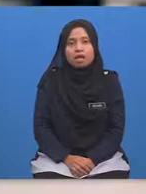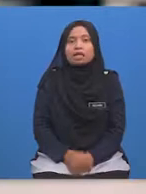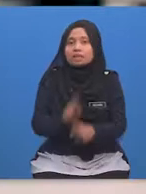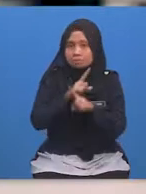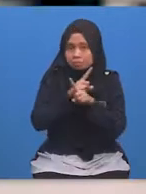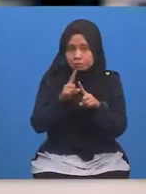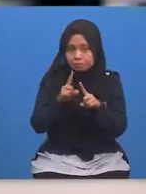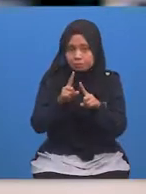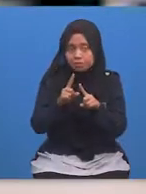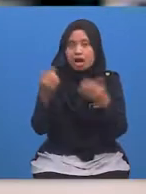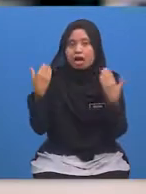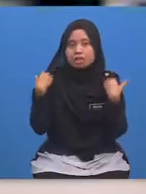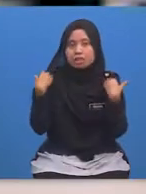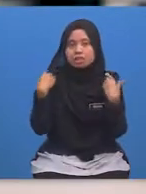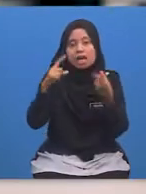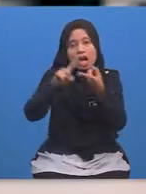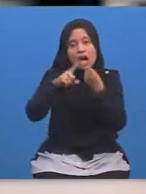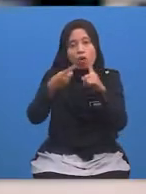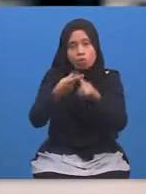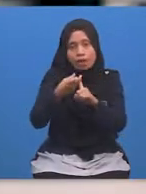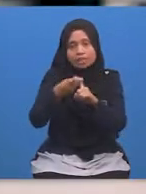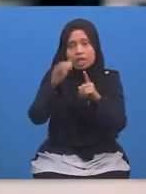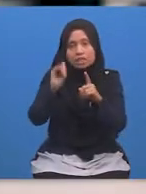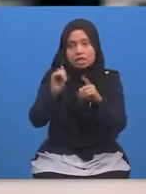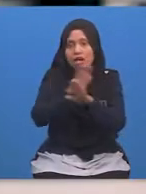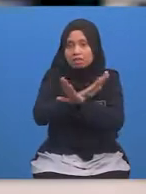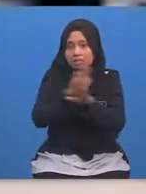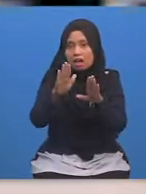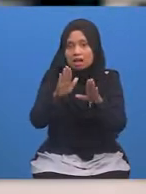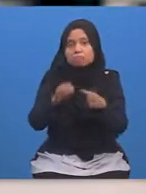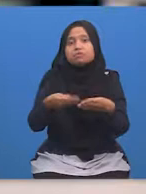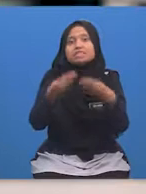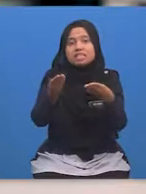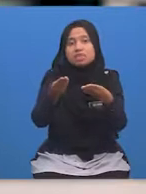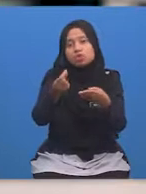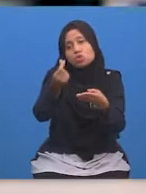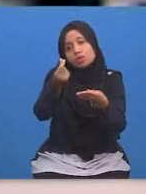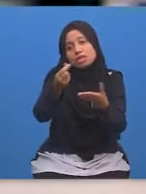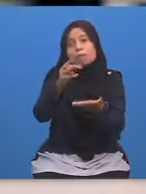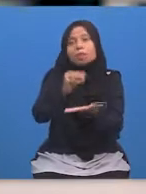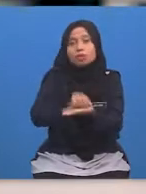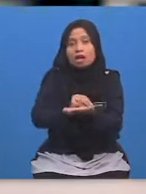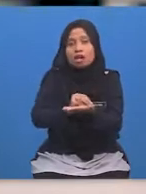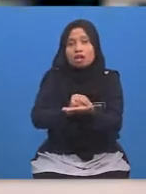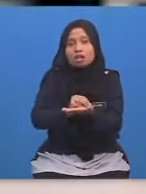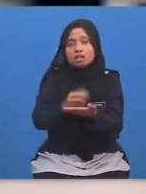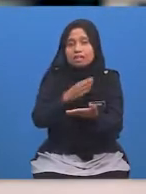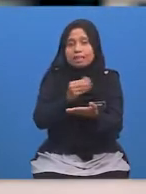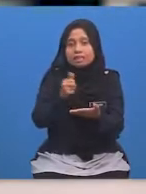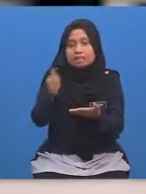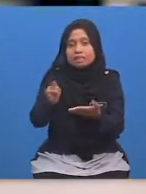Namun begitu, ada rakan kongsi yang tidak menyumbangkan modal dan